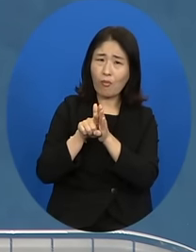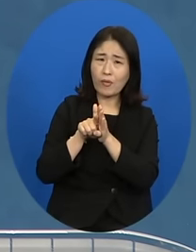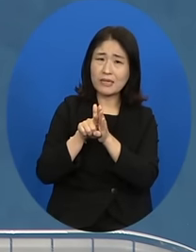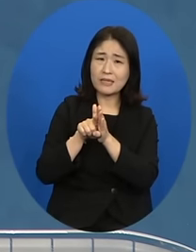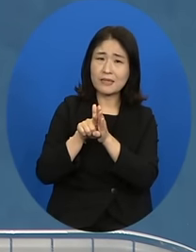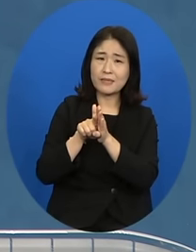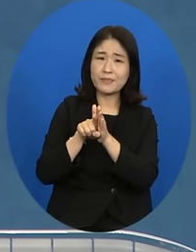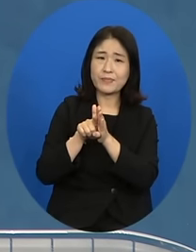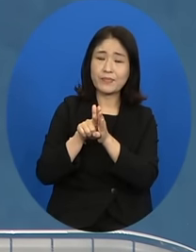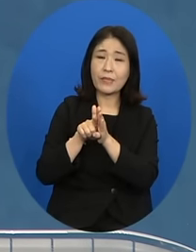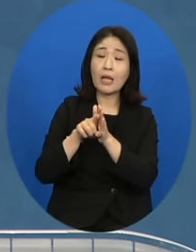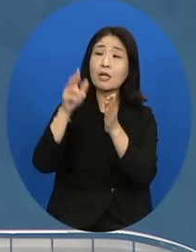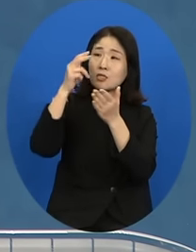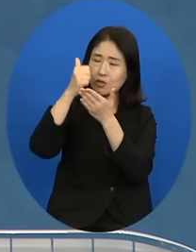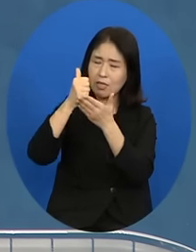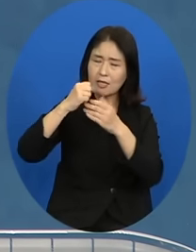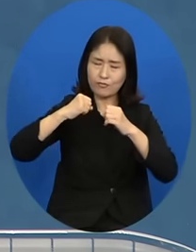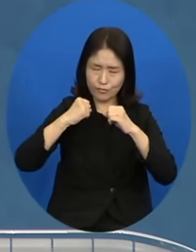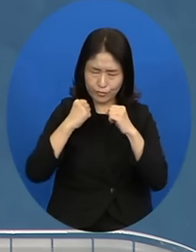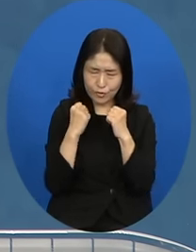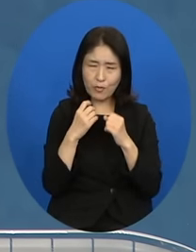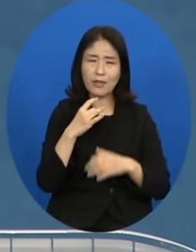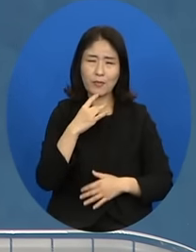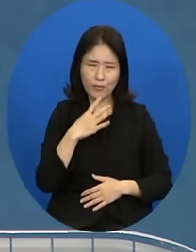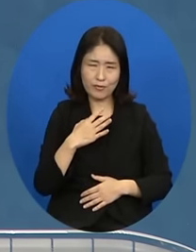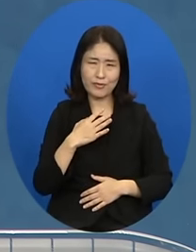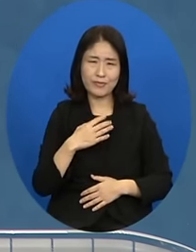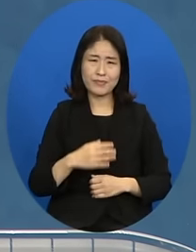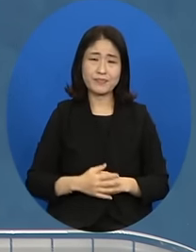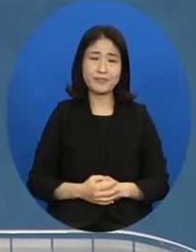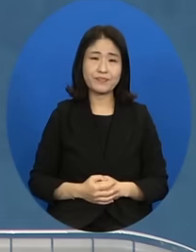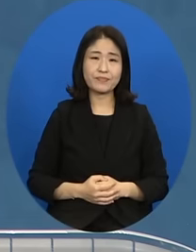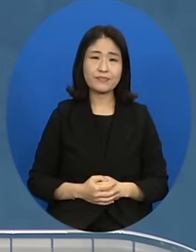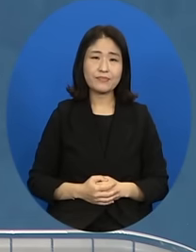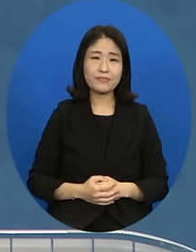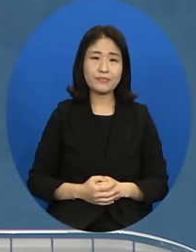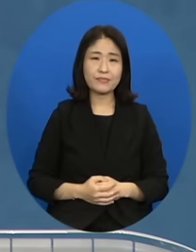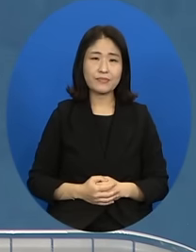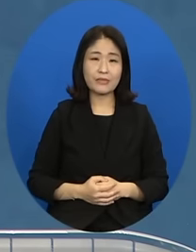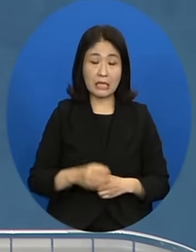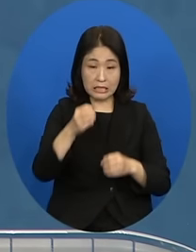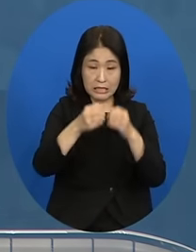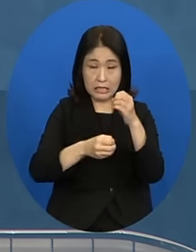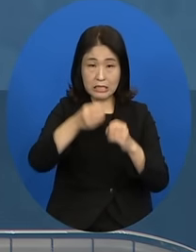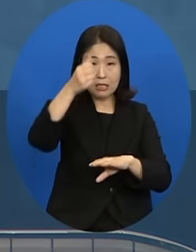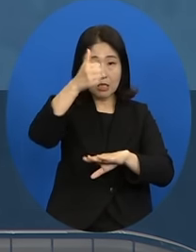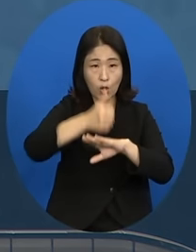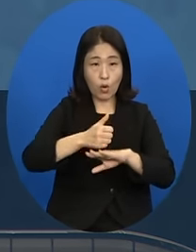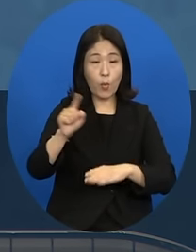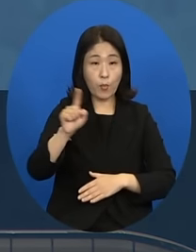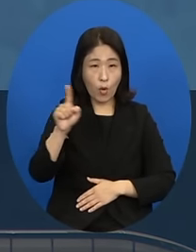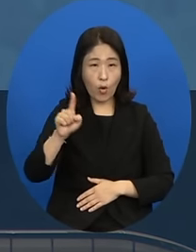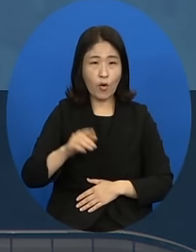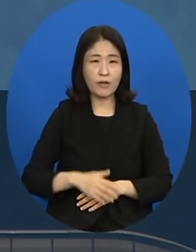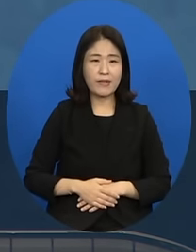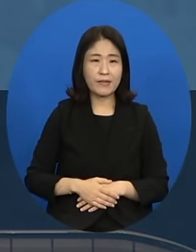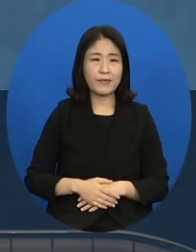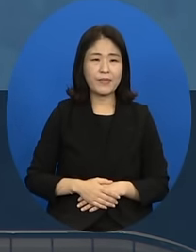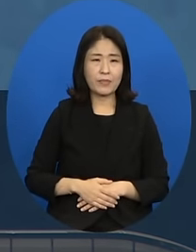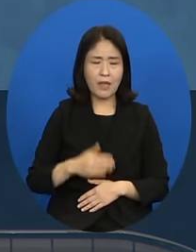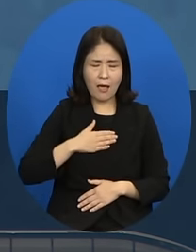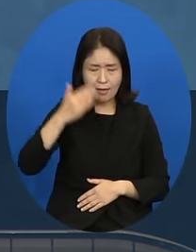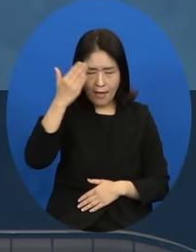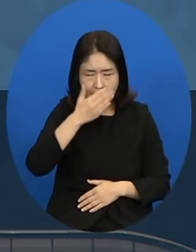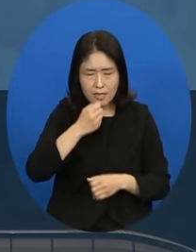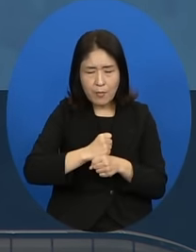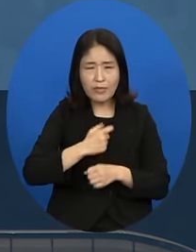그 주님께 순종해 보는 거예요. 시가 이렇게 결론을 맺습니다. 쓸자 닦자 하던